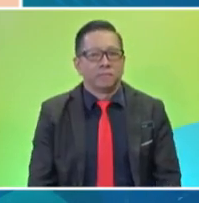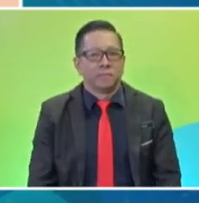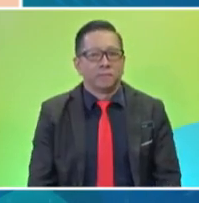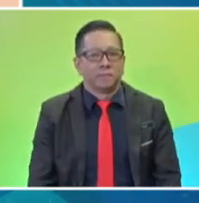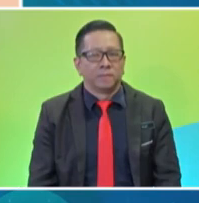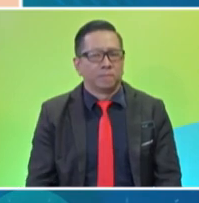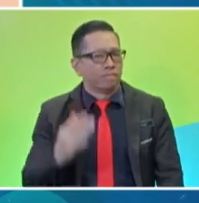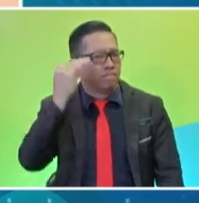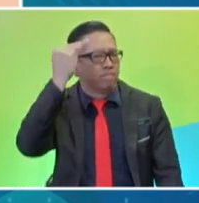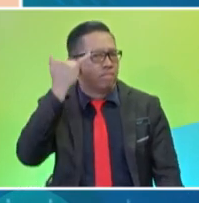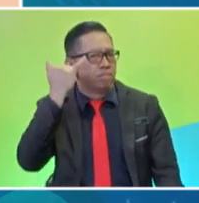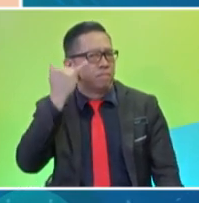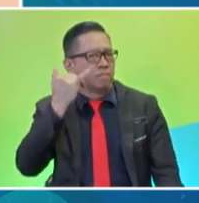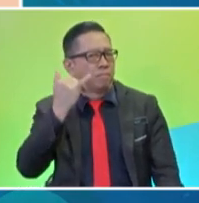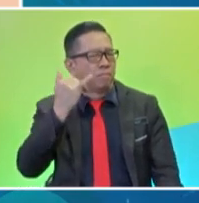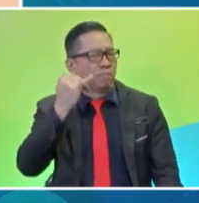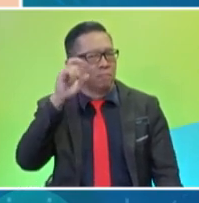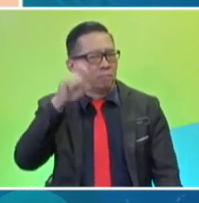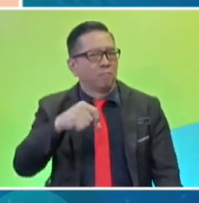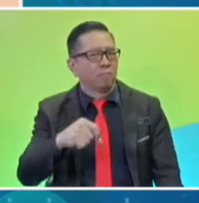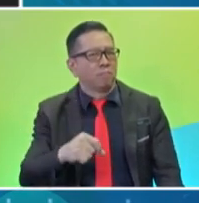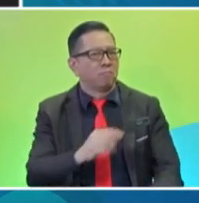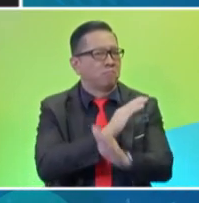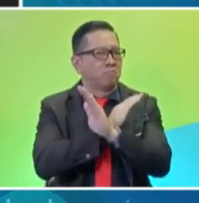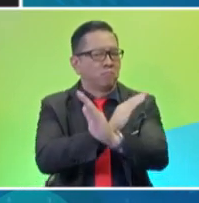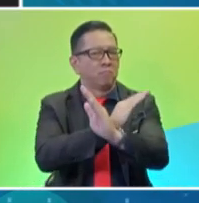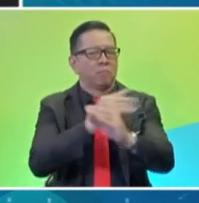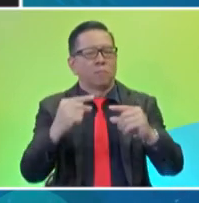Mengapa perlu menentang musuh negara